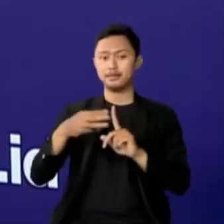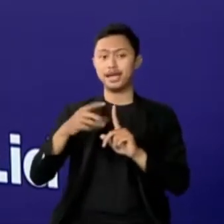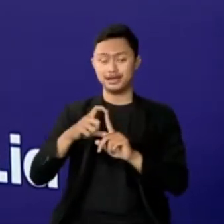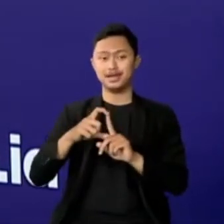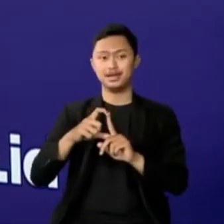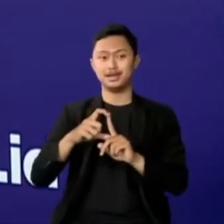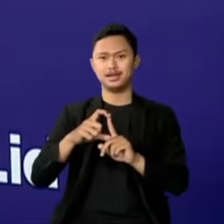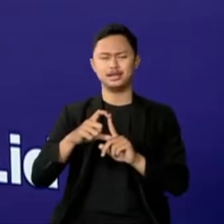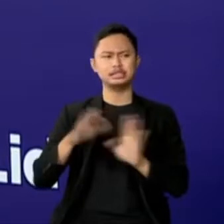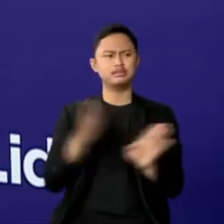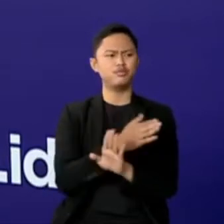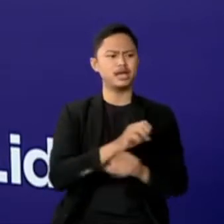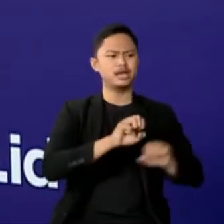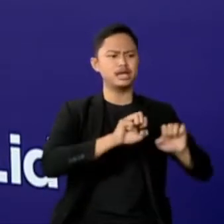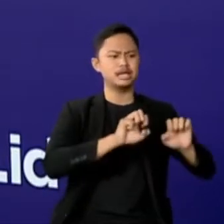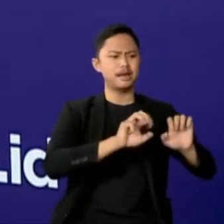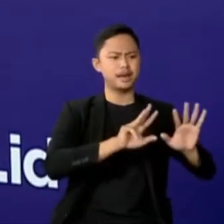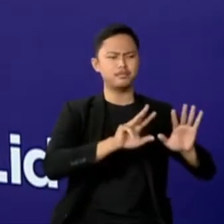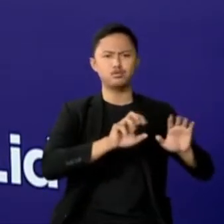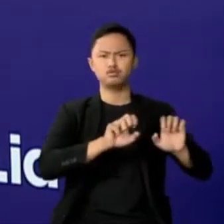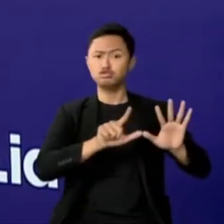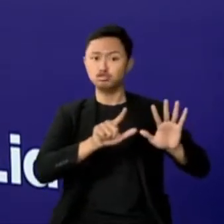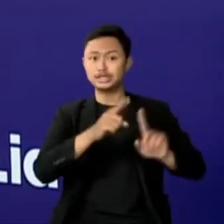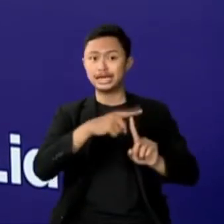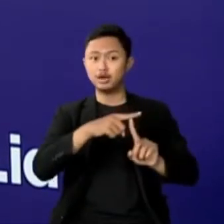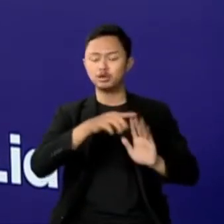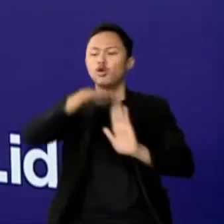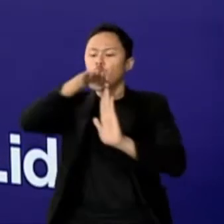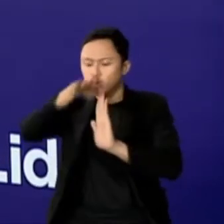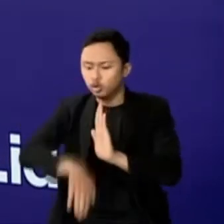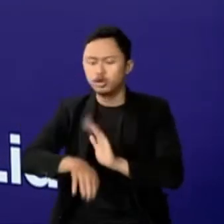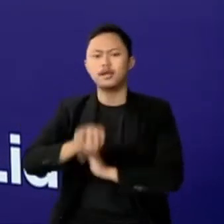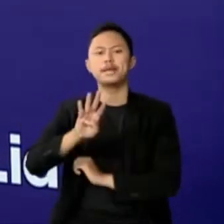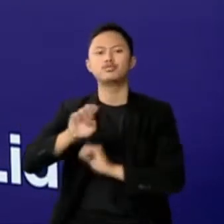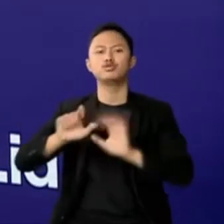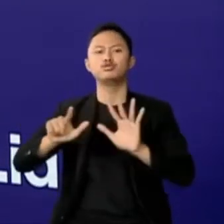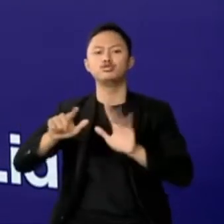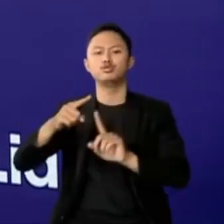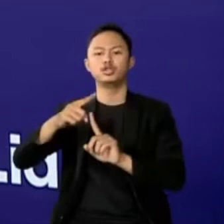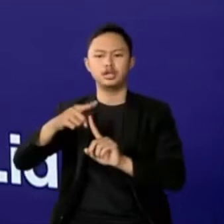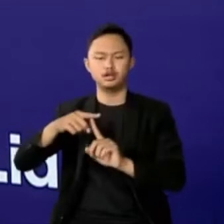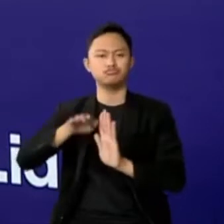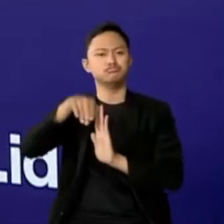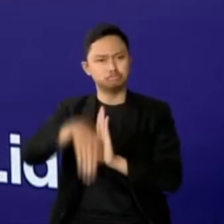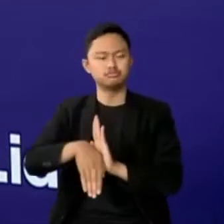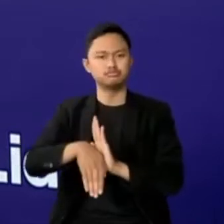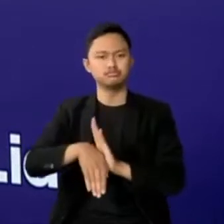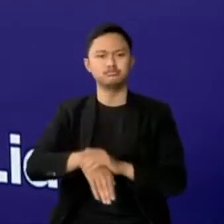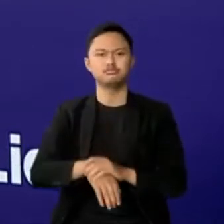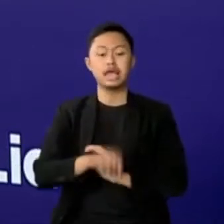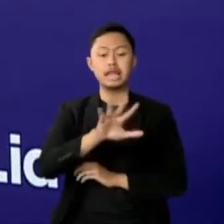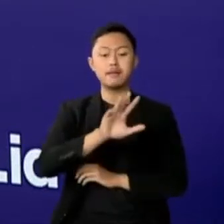2008 dari 87 triliun sampai turun jadi 47 jadi 50%